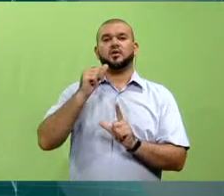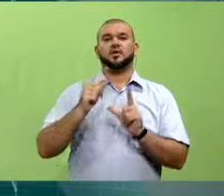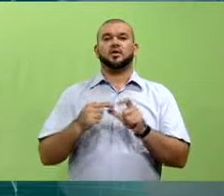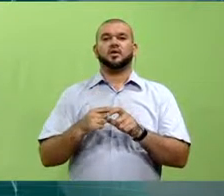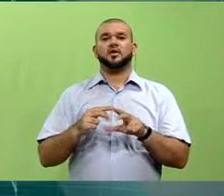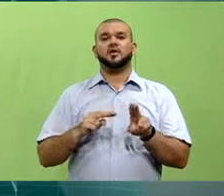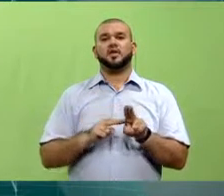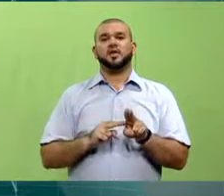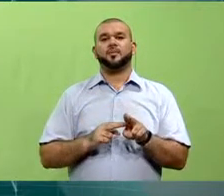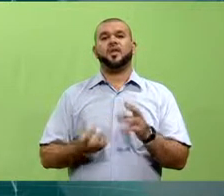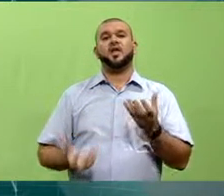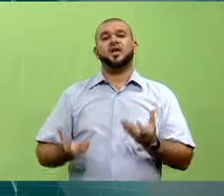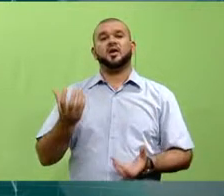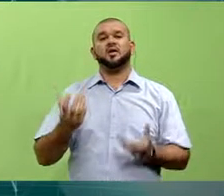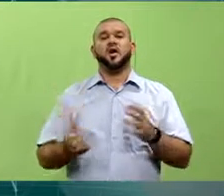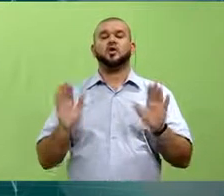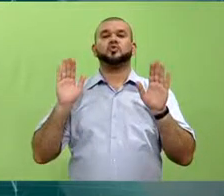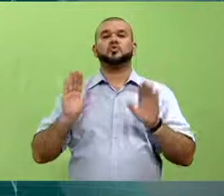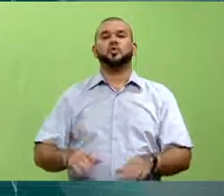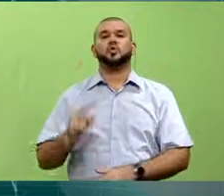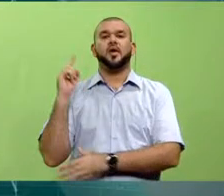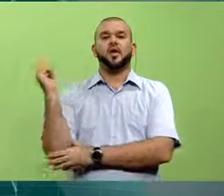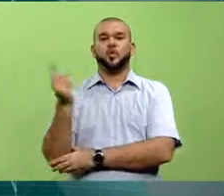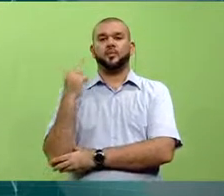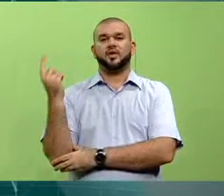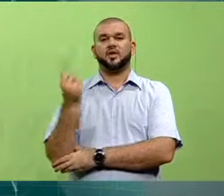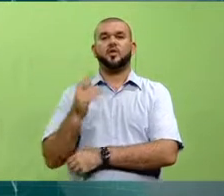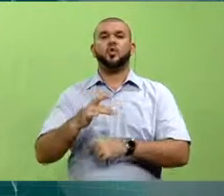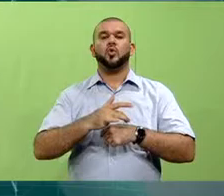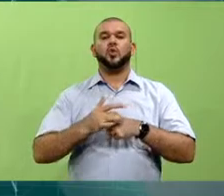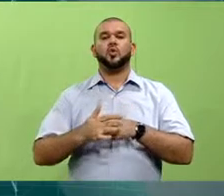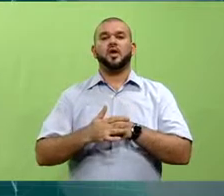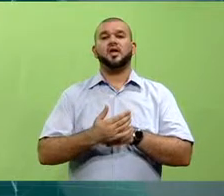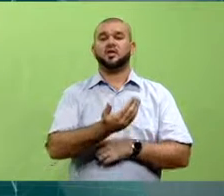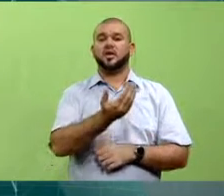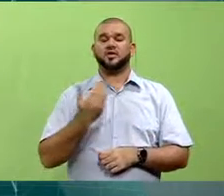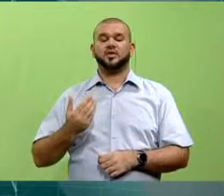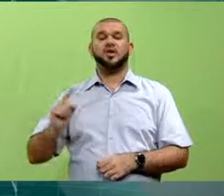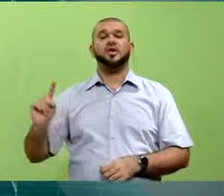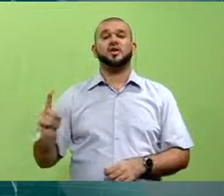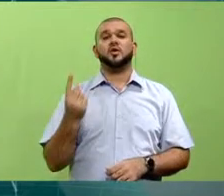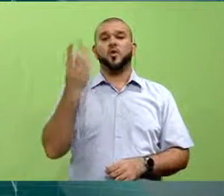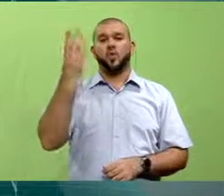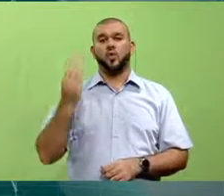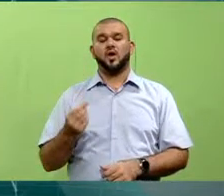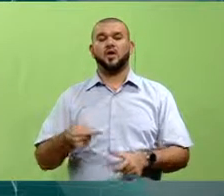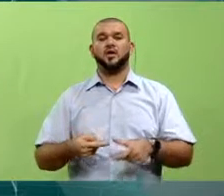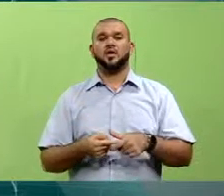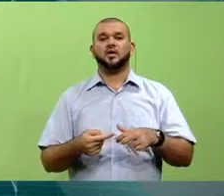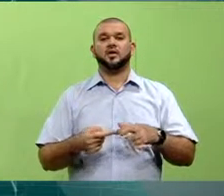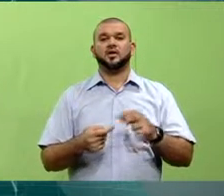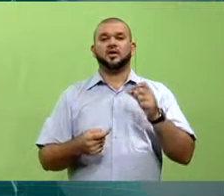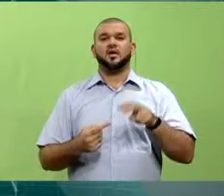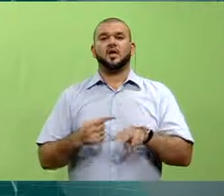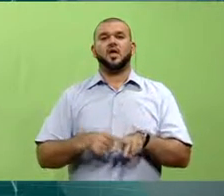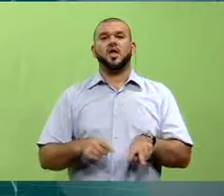helikopterinin ülkeye geldiğinde ilk olarak Ercan Havaalanı'nda konuşlandığını, ancak yangına